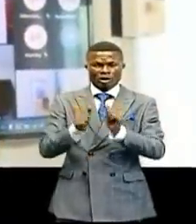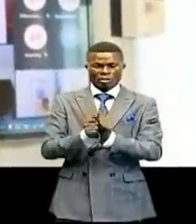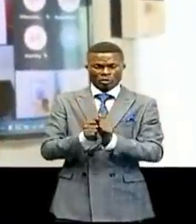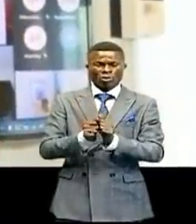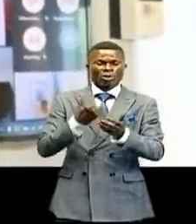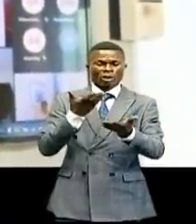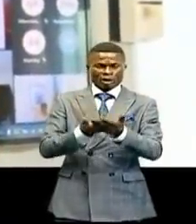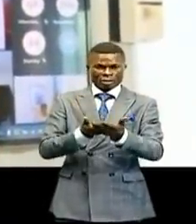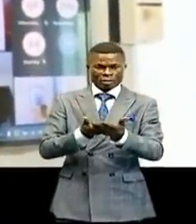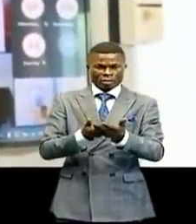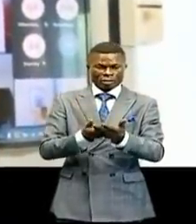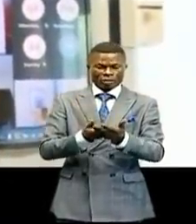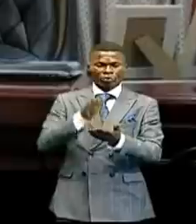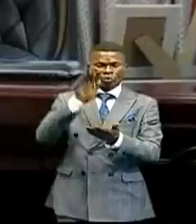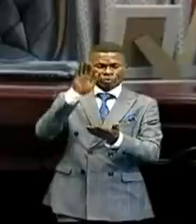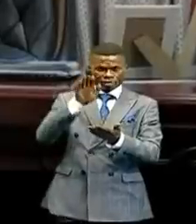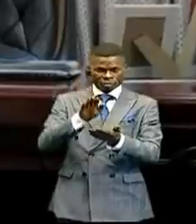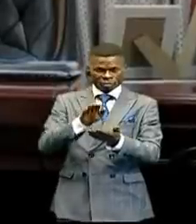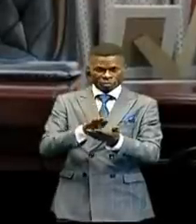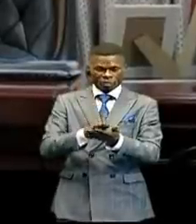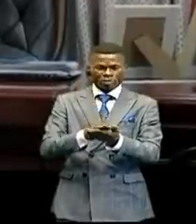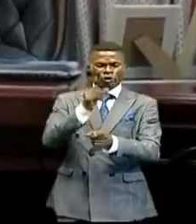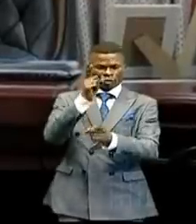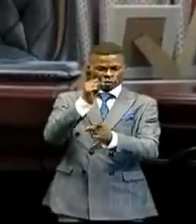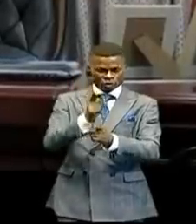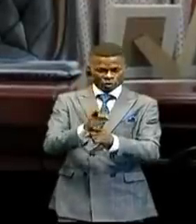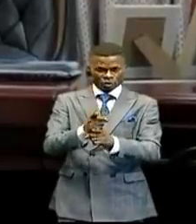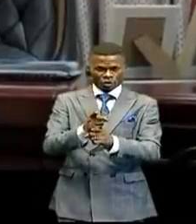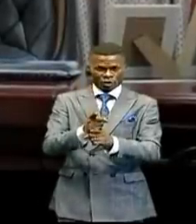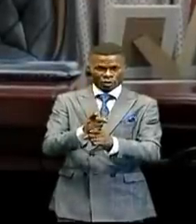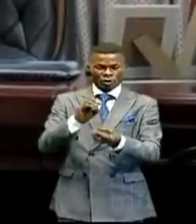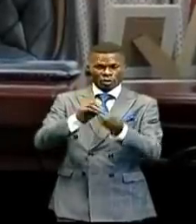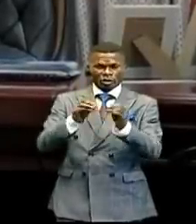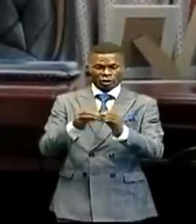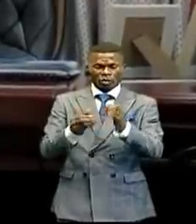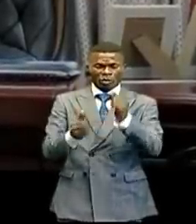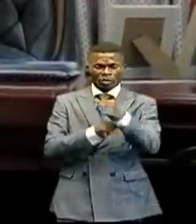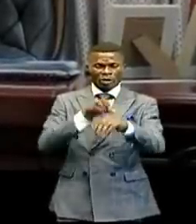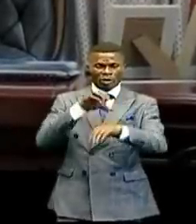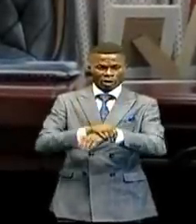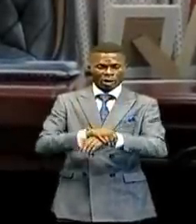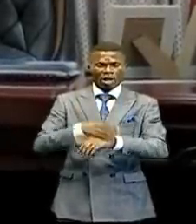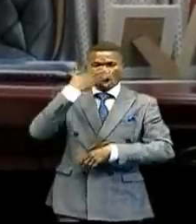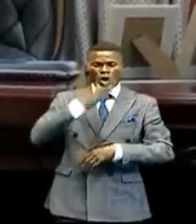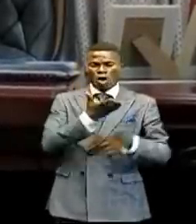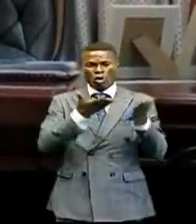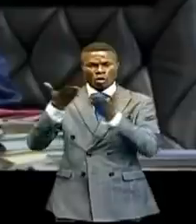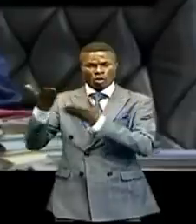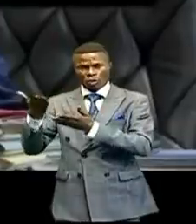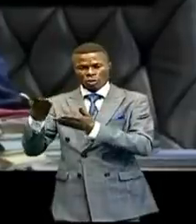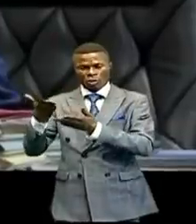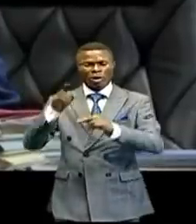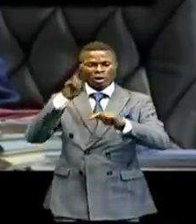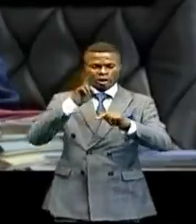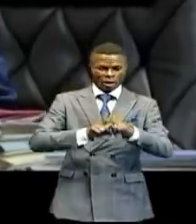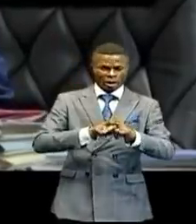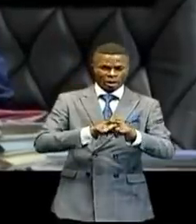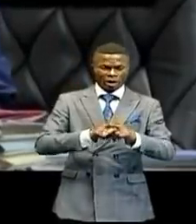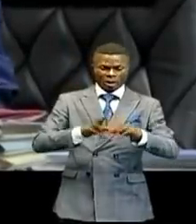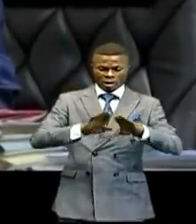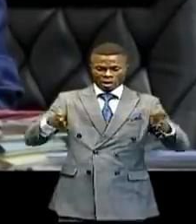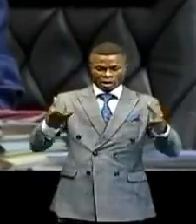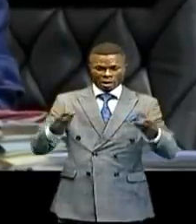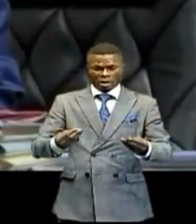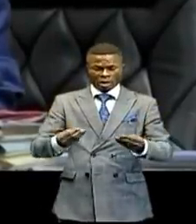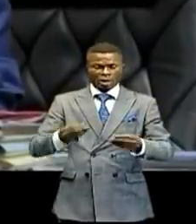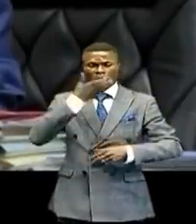importés. Une régression significative du nombre d'admissions, d'hospitalisations et d'occupations des lits dédiés